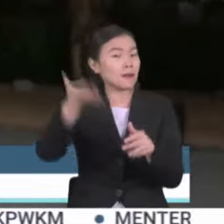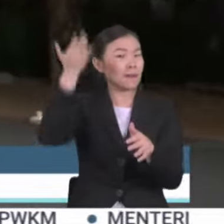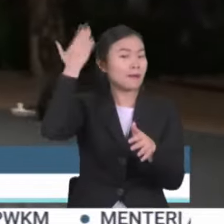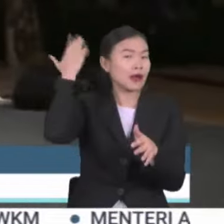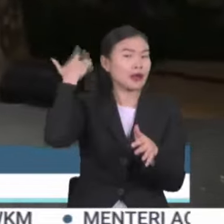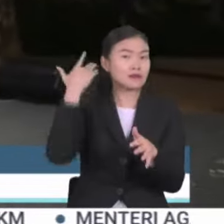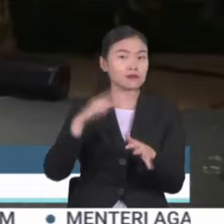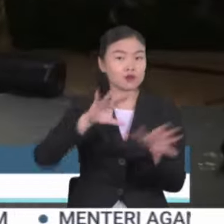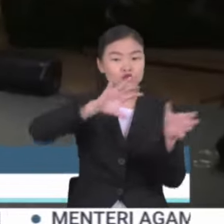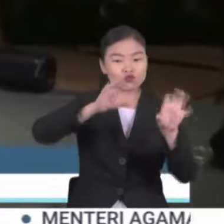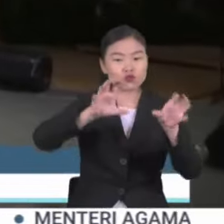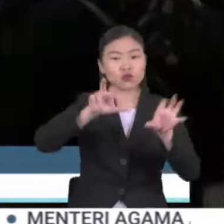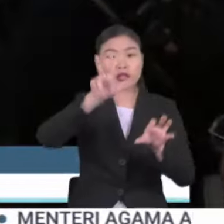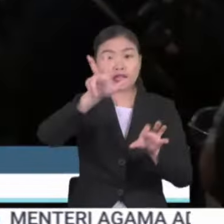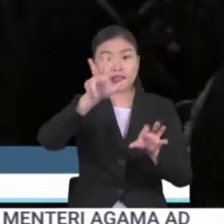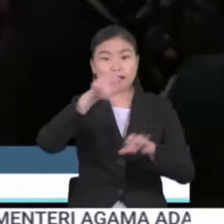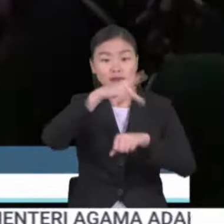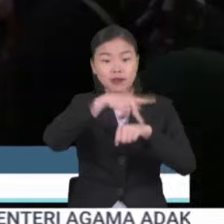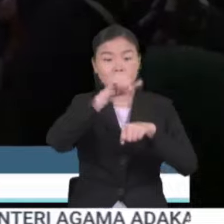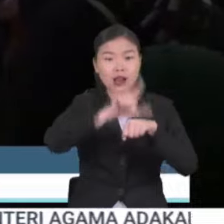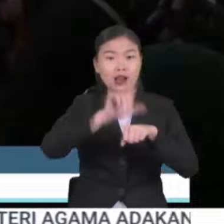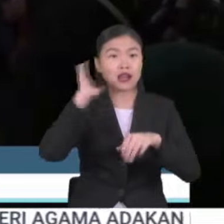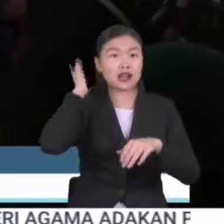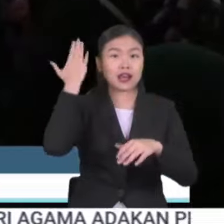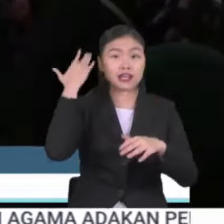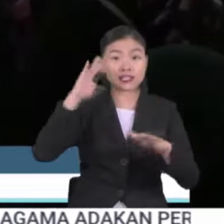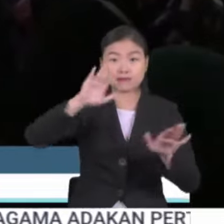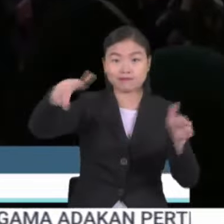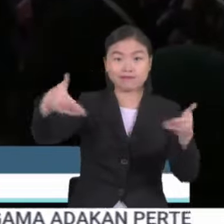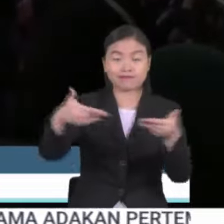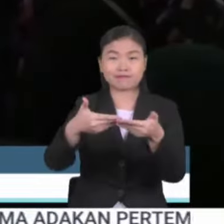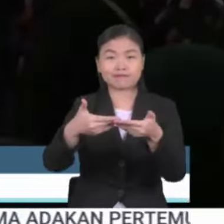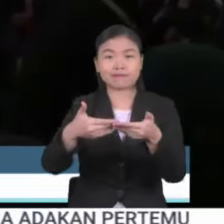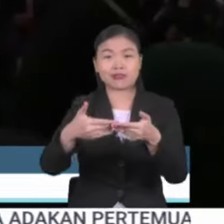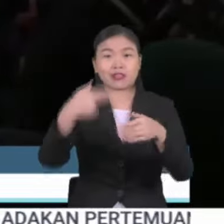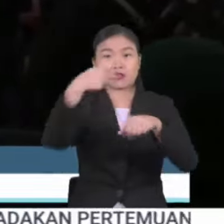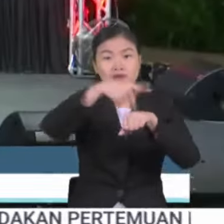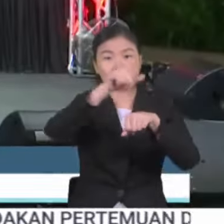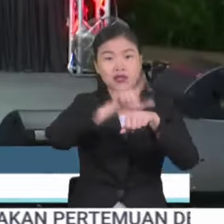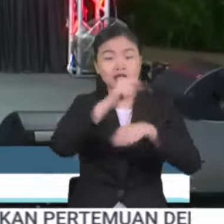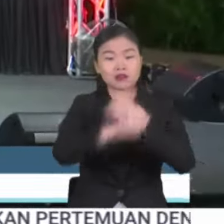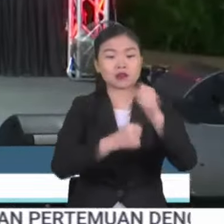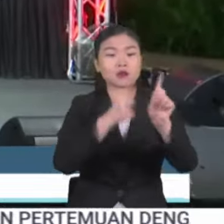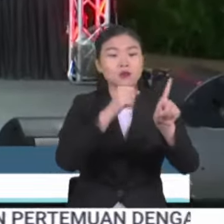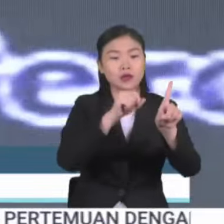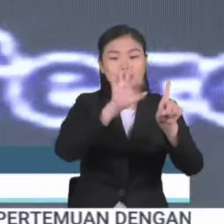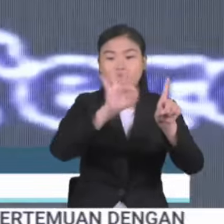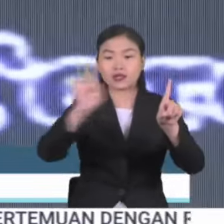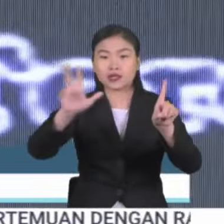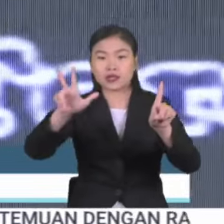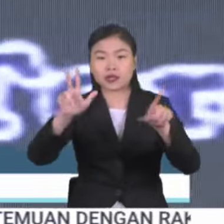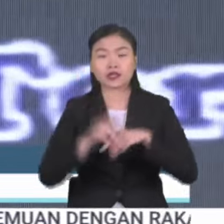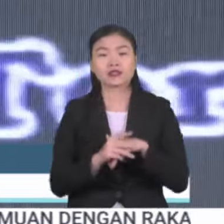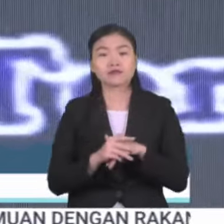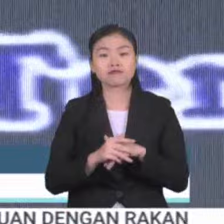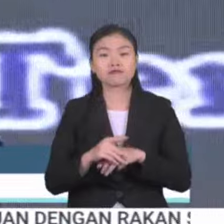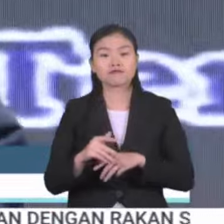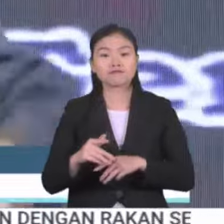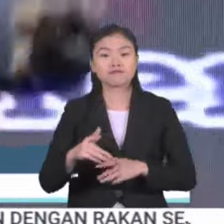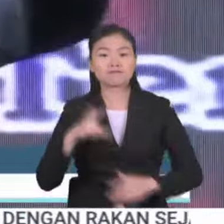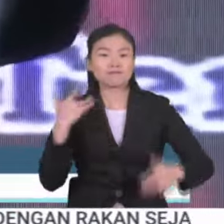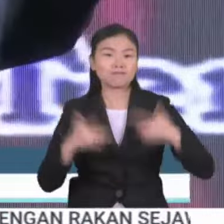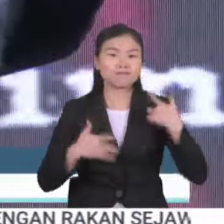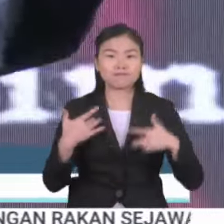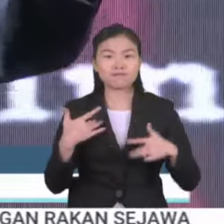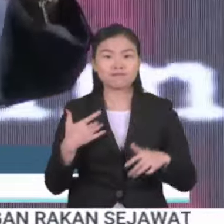penubuhan Radio 3 Langkawi yang mula diperkenal di Bumi Bertuah Mahsuri pada 1993. Mereka dihiburkan dengan persembahan